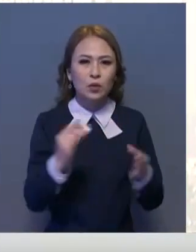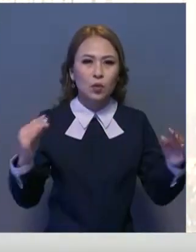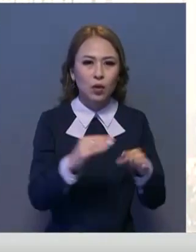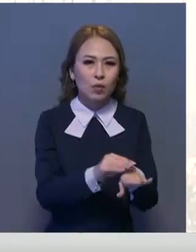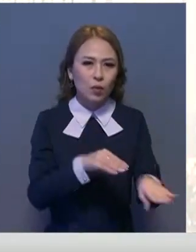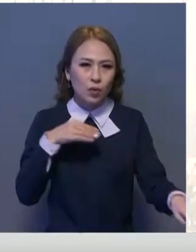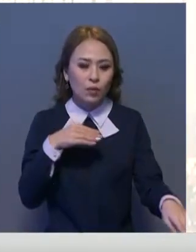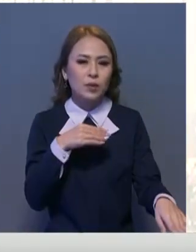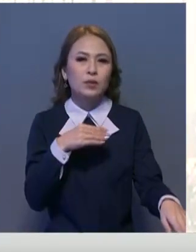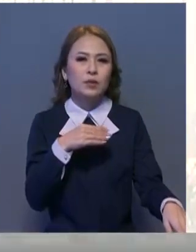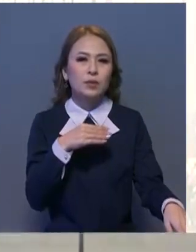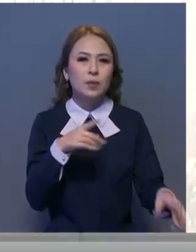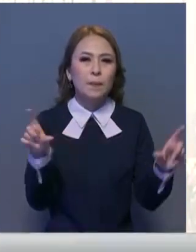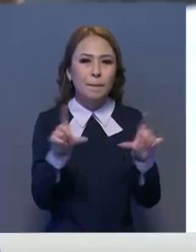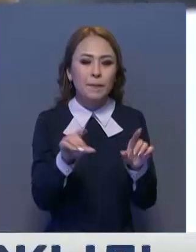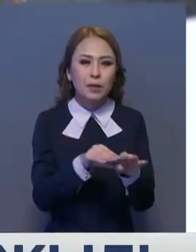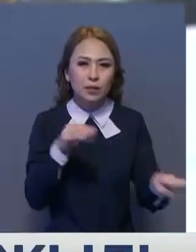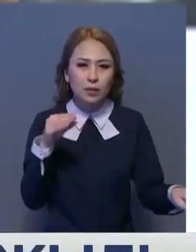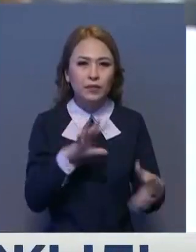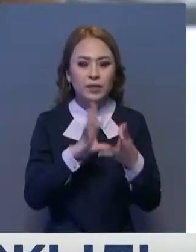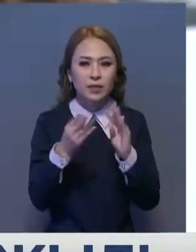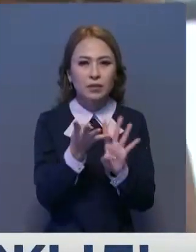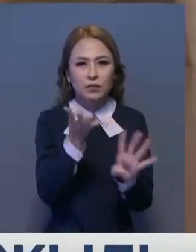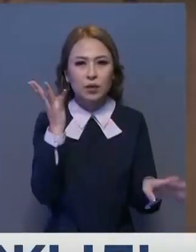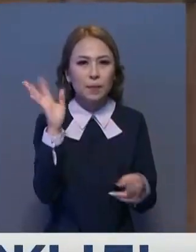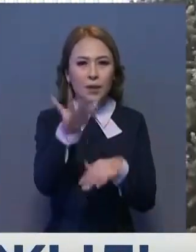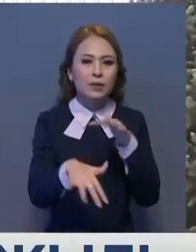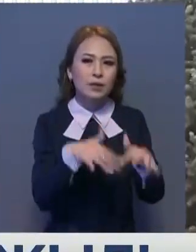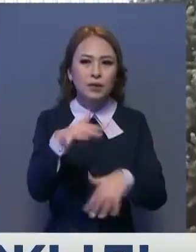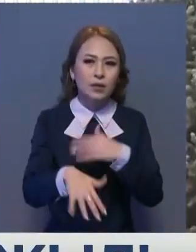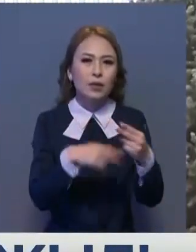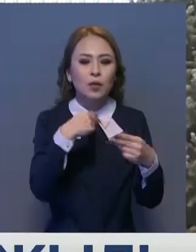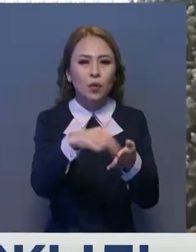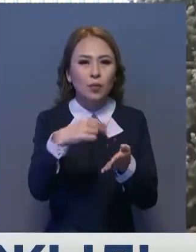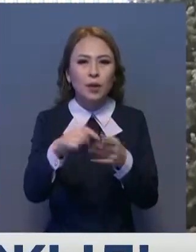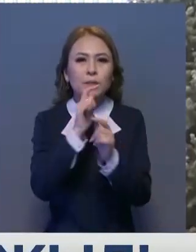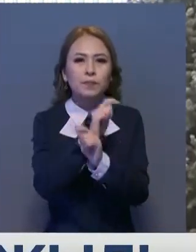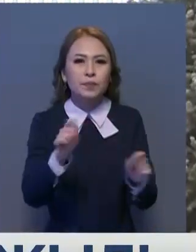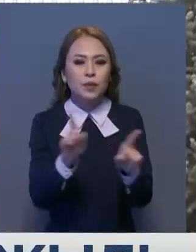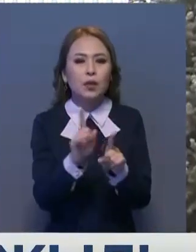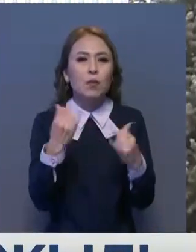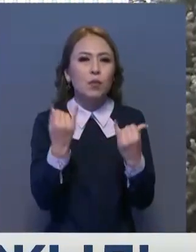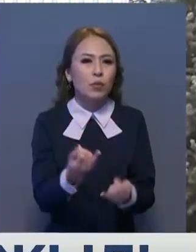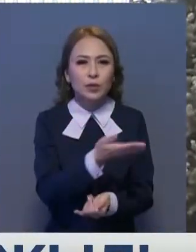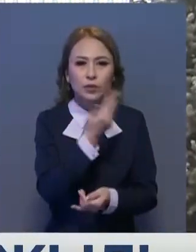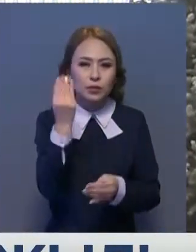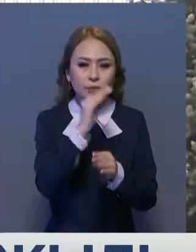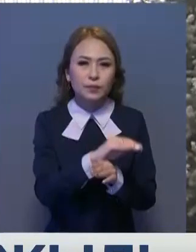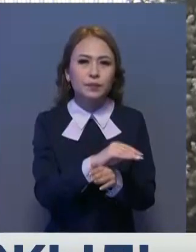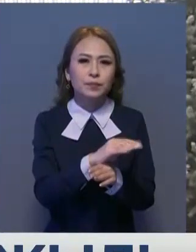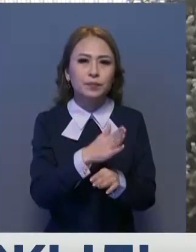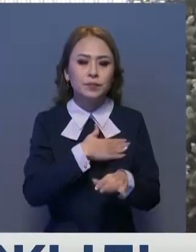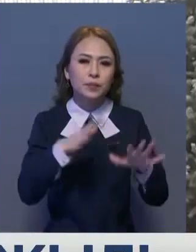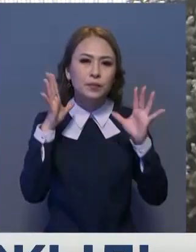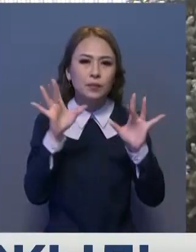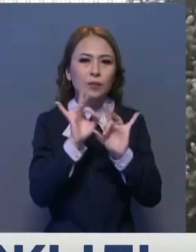кептеліс, дүкендерде кептеліс, барып алады, айтыр сыйлық алады, енді ол жаман емес. Бізде де енді Пайғамбарымыз